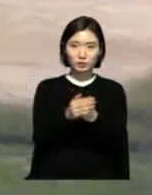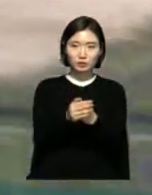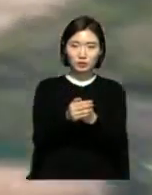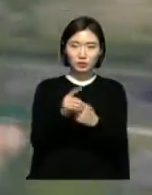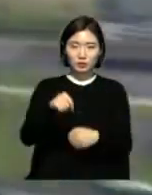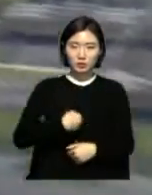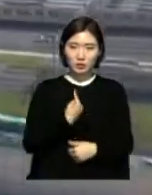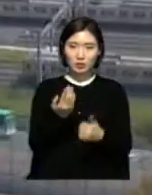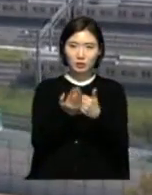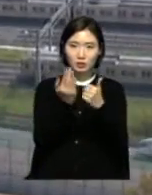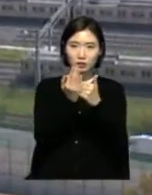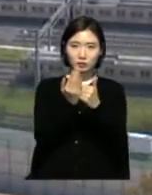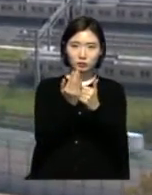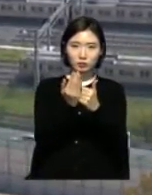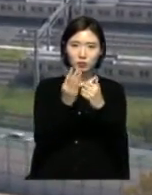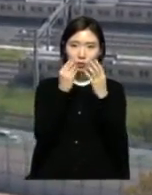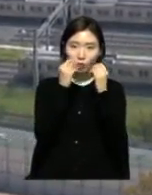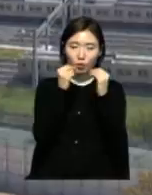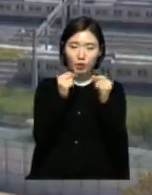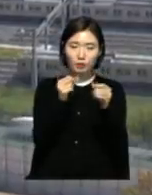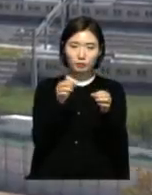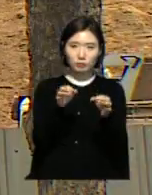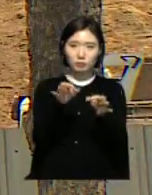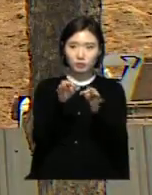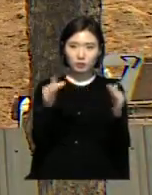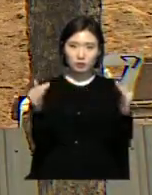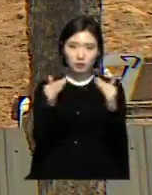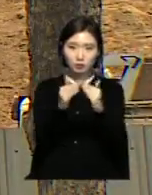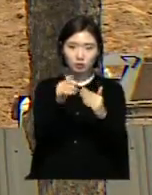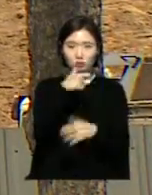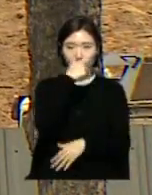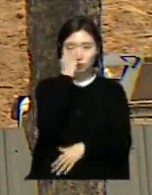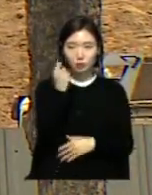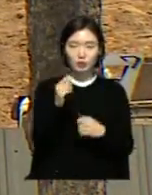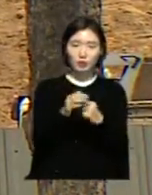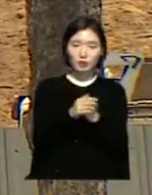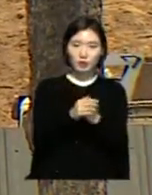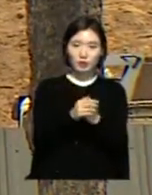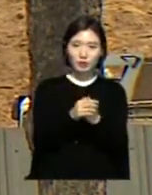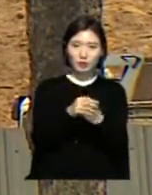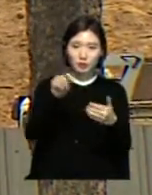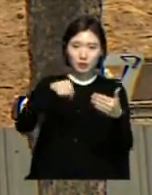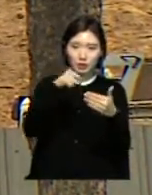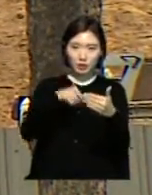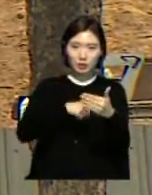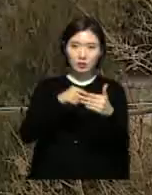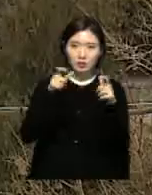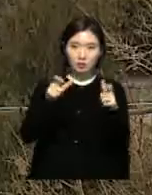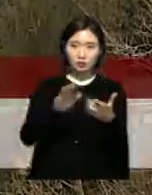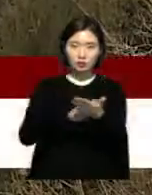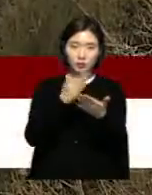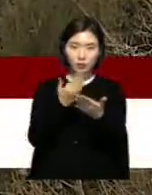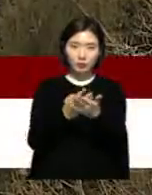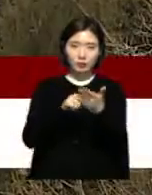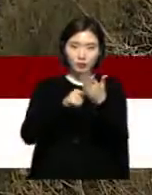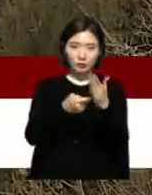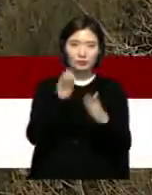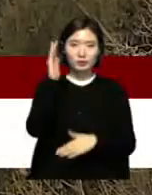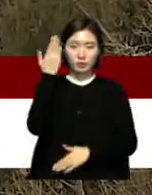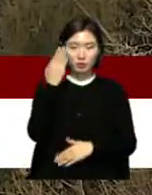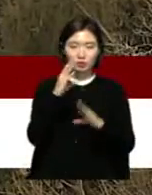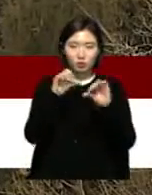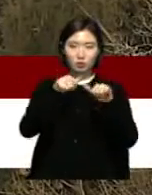자족 시설과 주상복합 시설은 전무한 상황 이에 군은 양원 지분에 지 9개의 변경을 추진해 왔고 최근